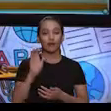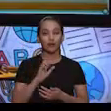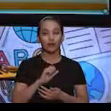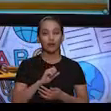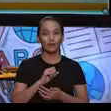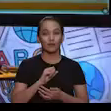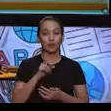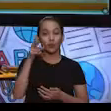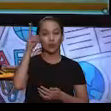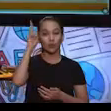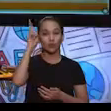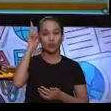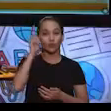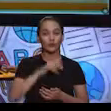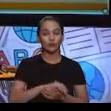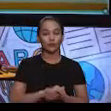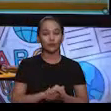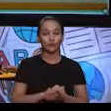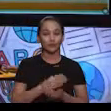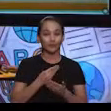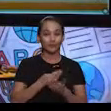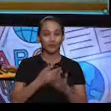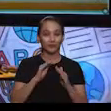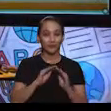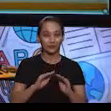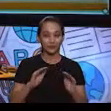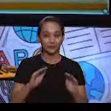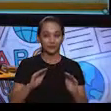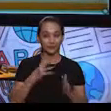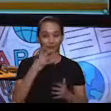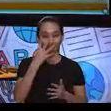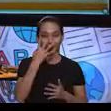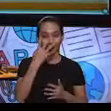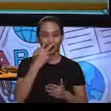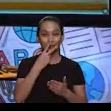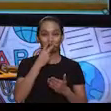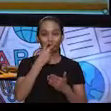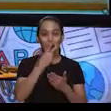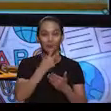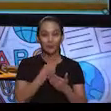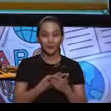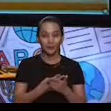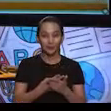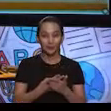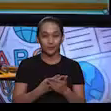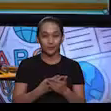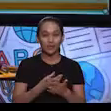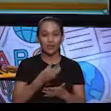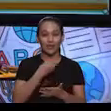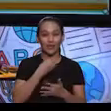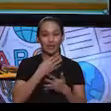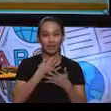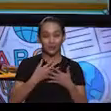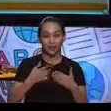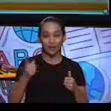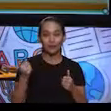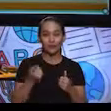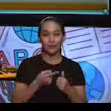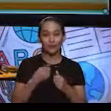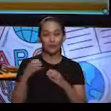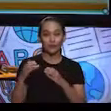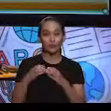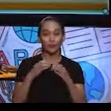hamda quyon. Mana biz ushbu rasmda tasvirlangan hayvonlar